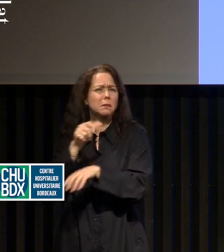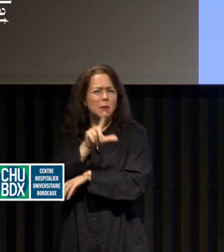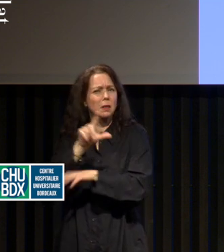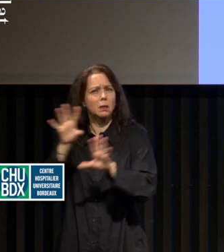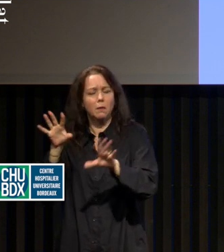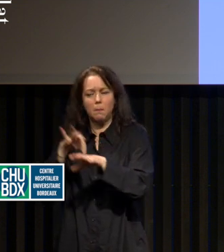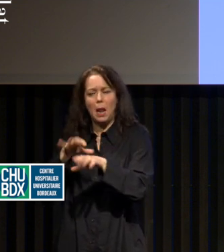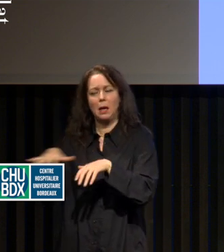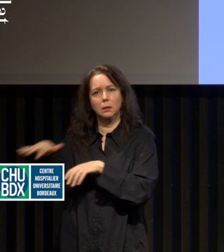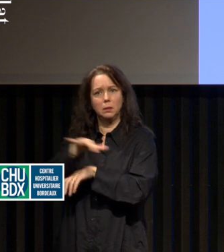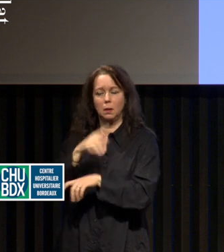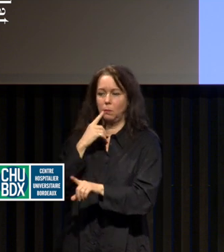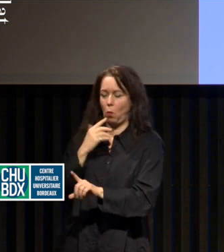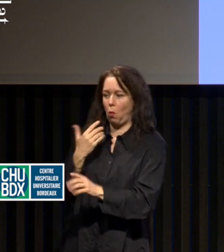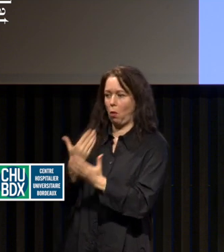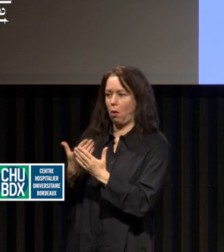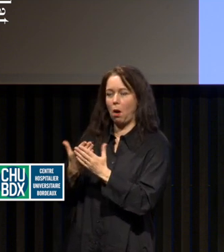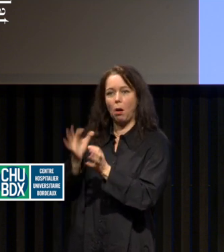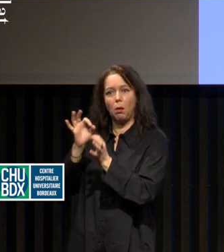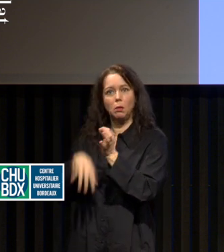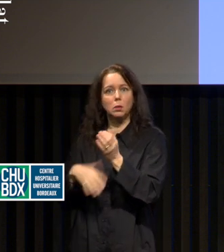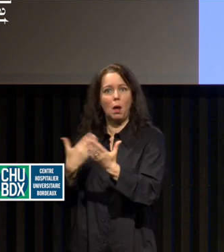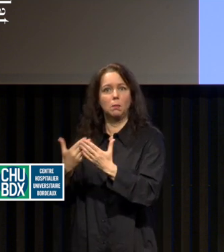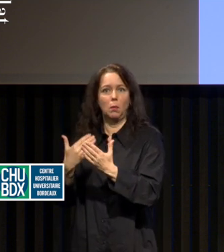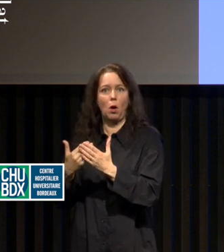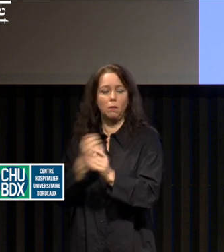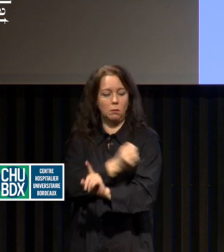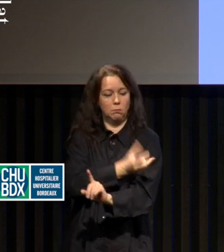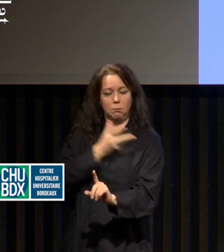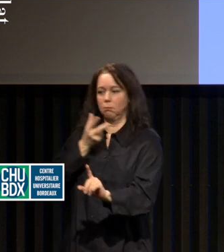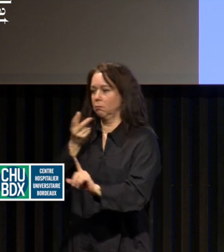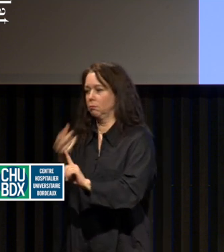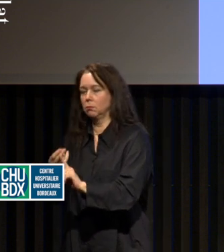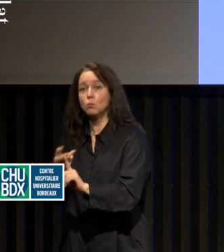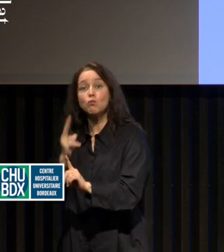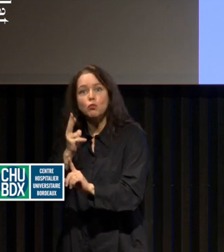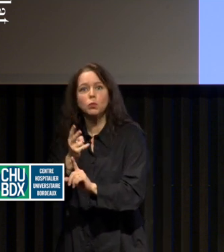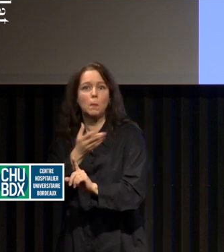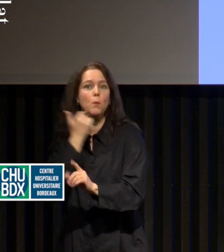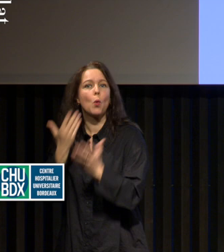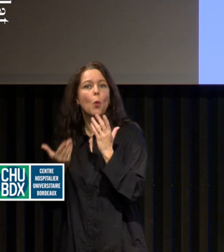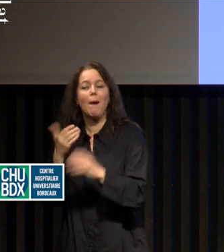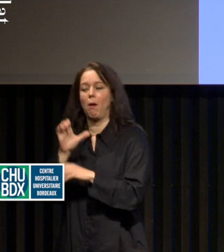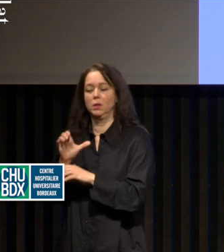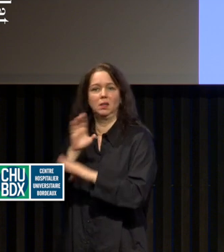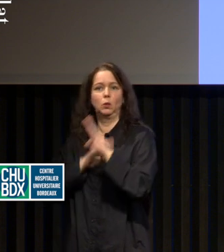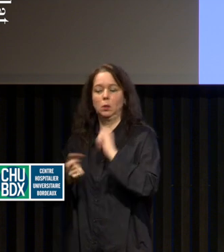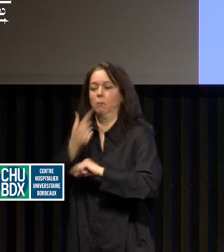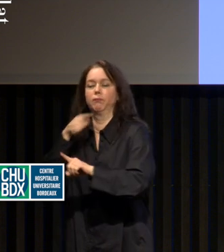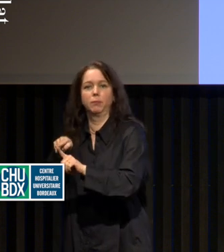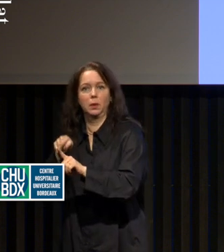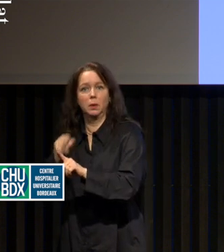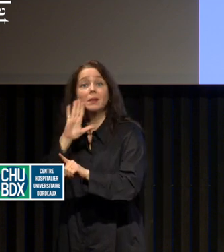pour démontrer que la transplantation de microbiote était bénéfique, était beaucoup plus efficace que le traitement antibiotique. Au point même qu'on a